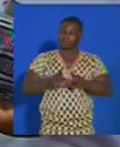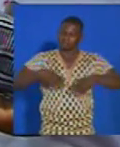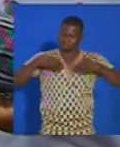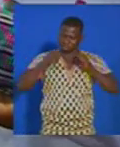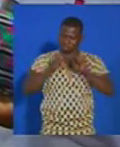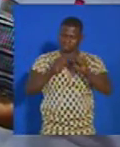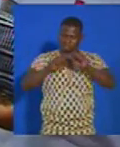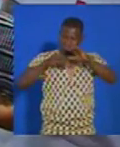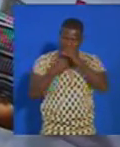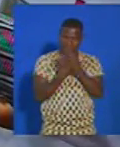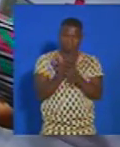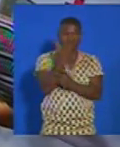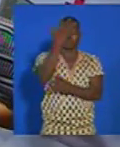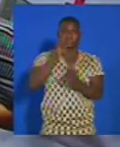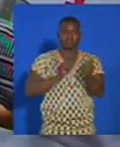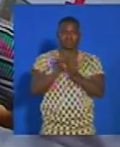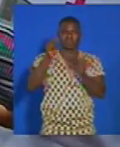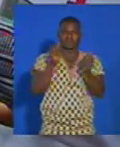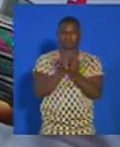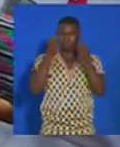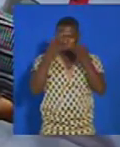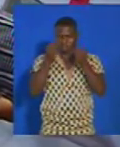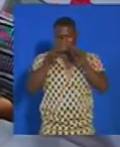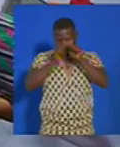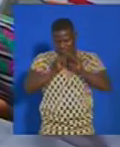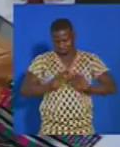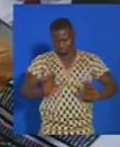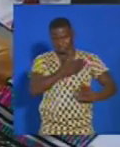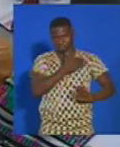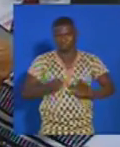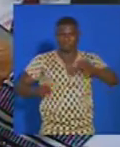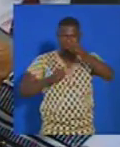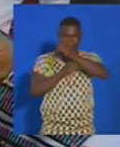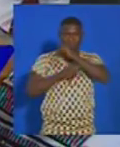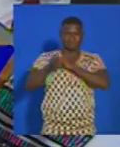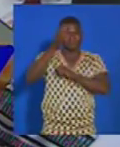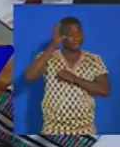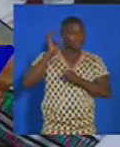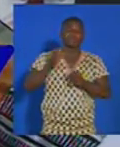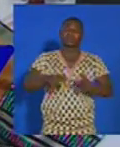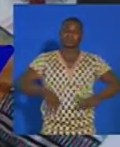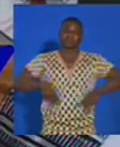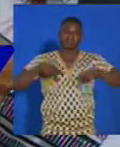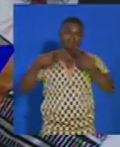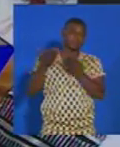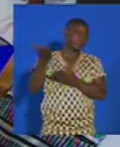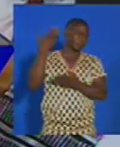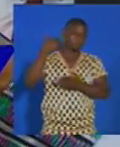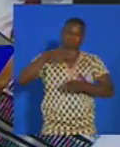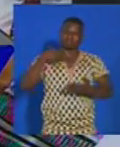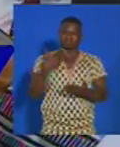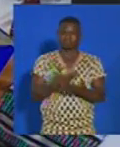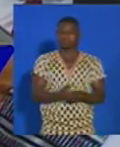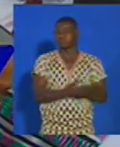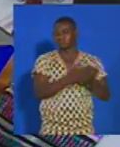plus prospère et avec beaucoup de plus de paix et plus de sécurité. Ces Chinois vivaient en parfaite symbiose, en